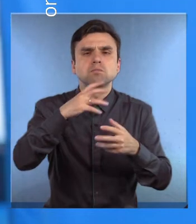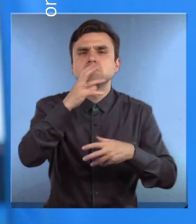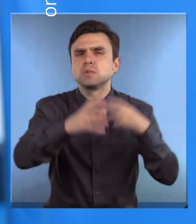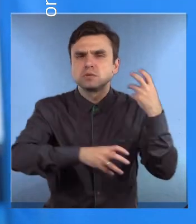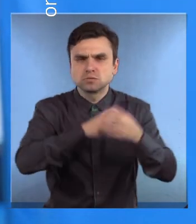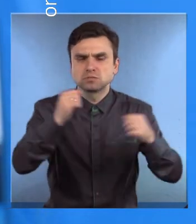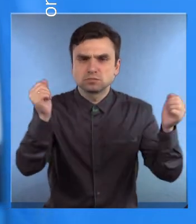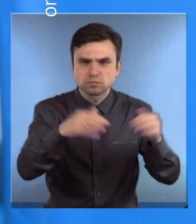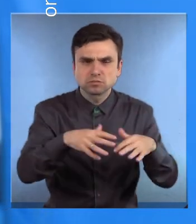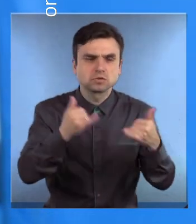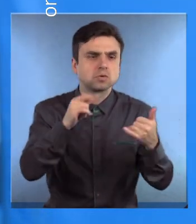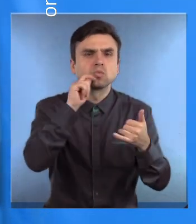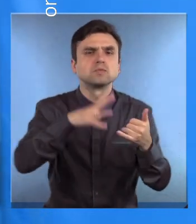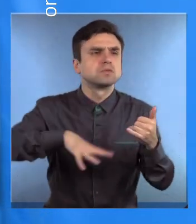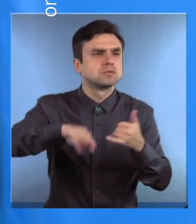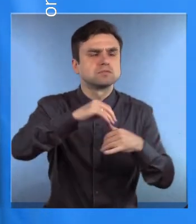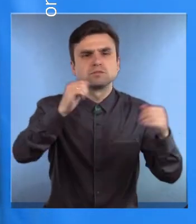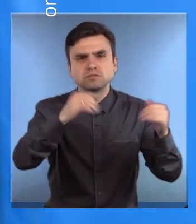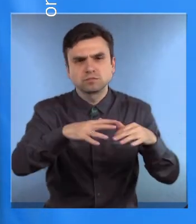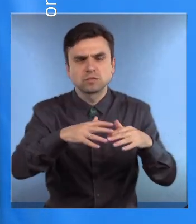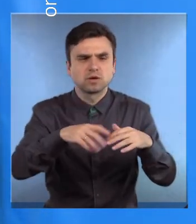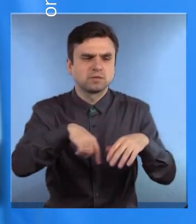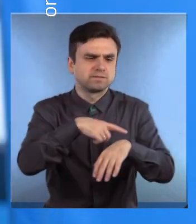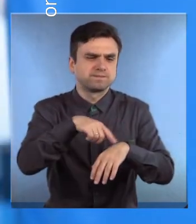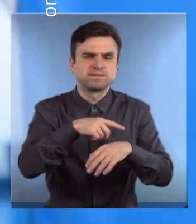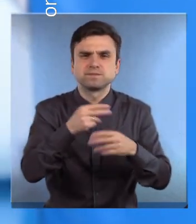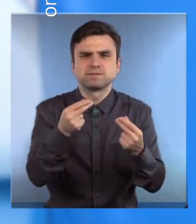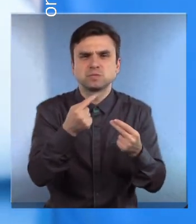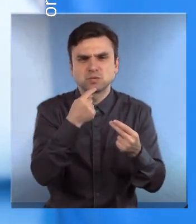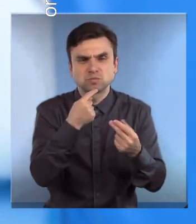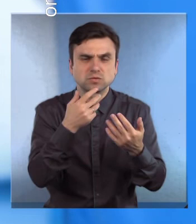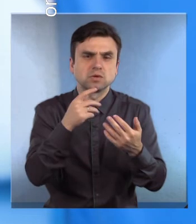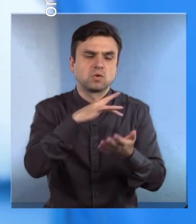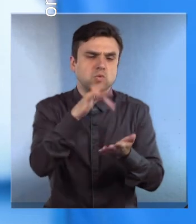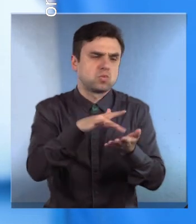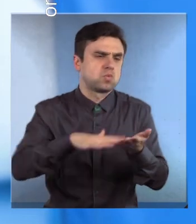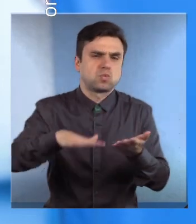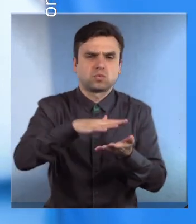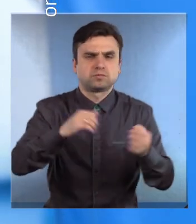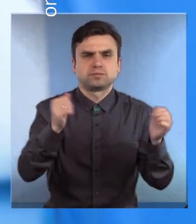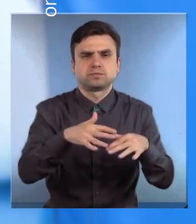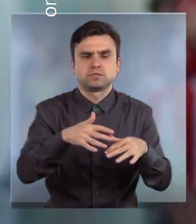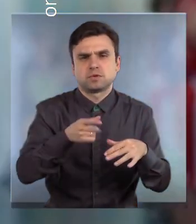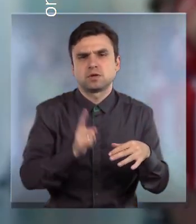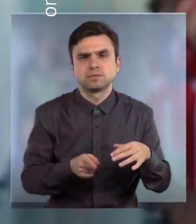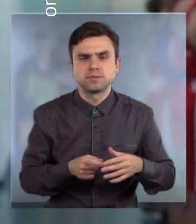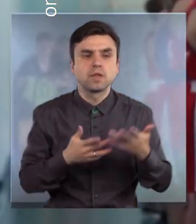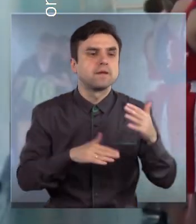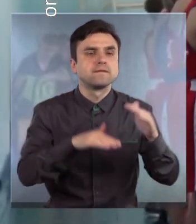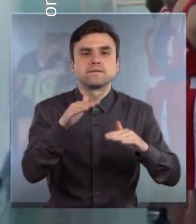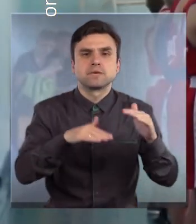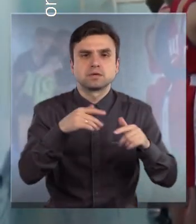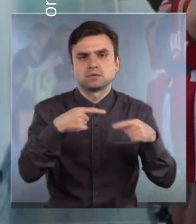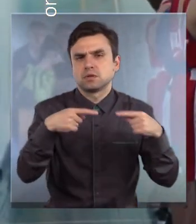матчевую встречу лучших боксеров города Кривого Рога всех весовых категорий і возрастних груп. Боксери